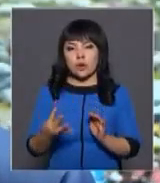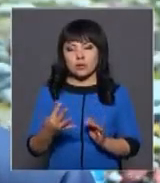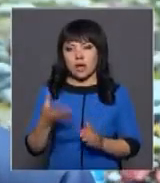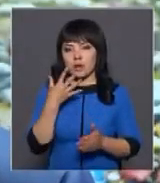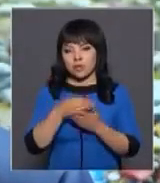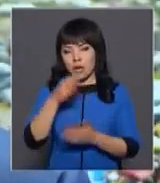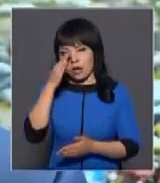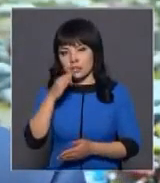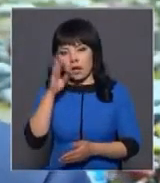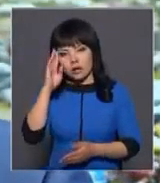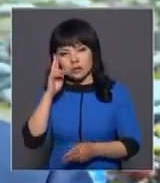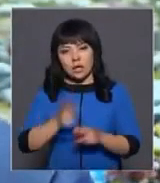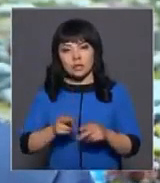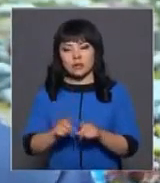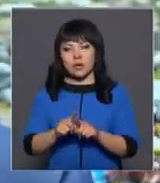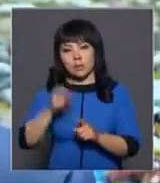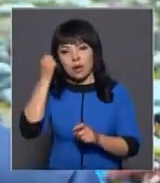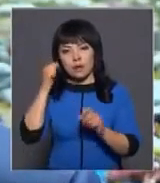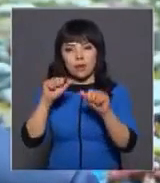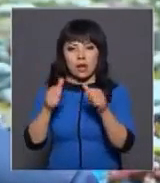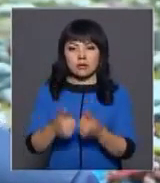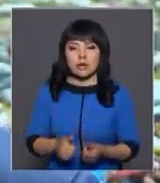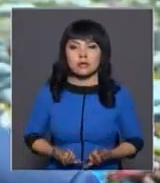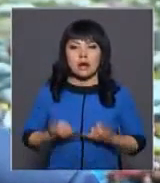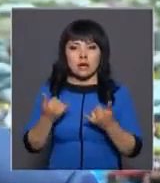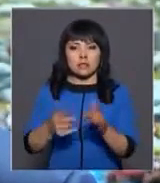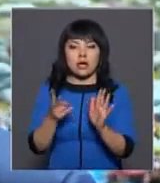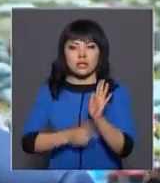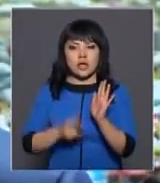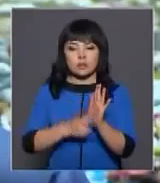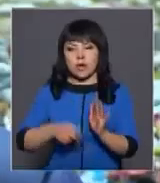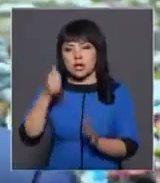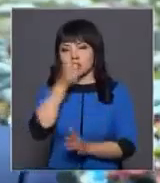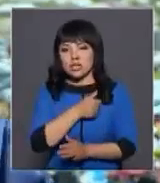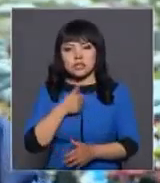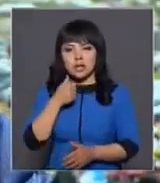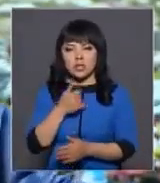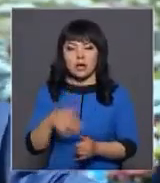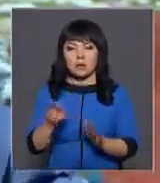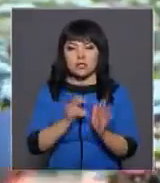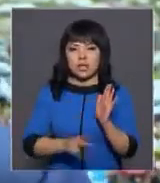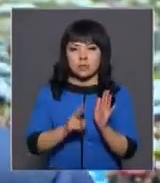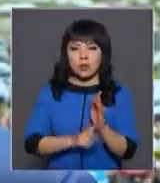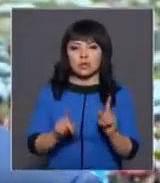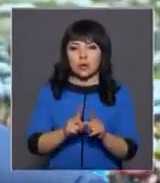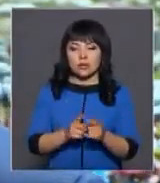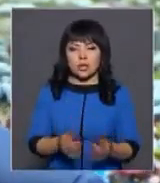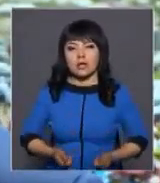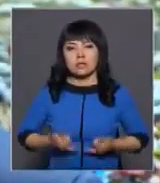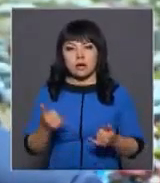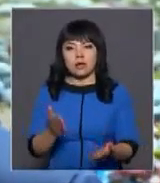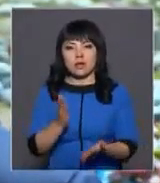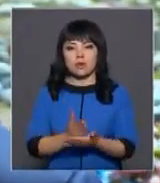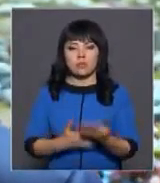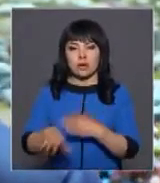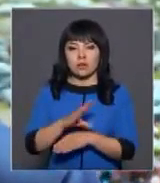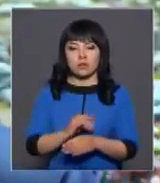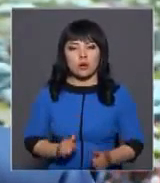ағаларымызға қойылған үлкен монумент мынау. 70-тің 70 жылдығына 70 тепкішек қойдық солардың